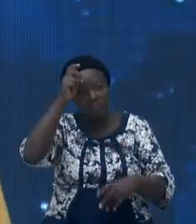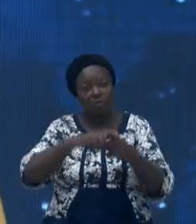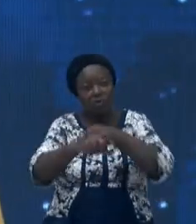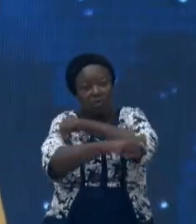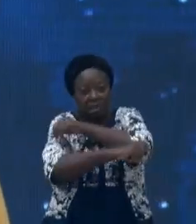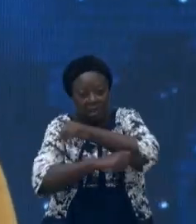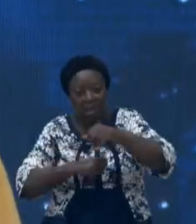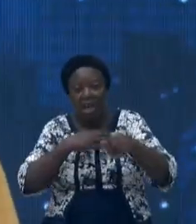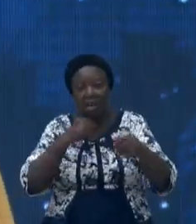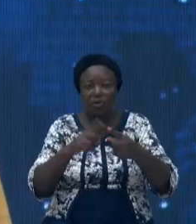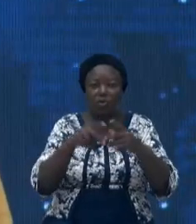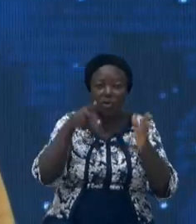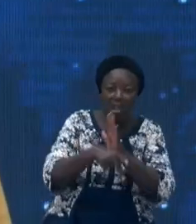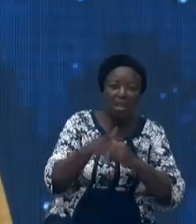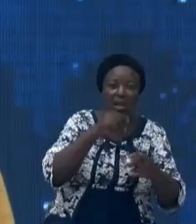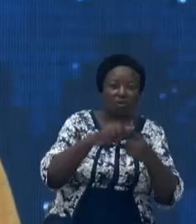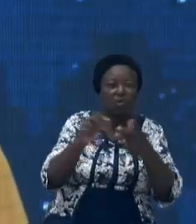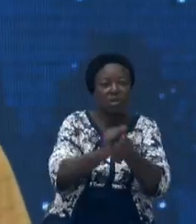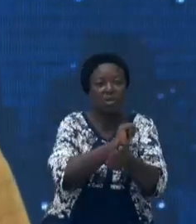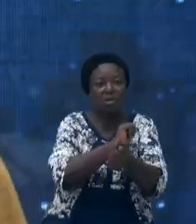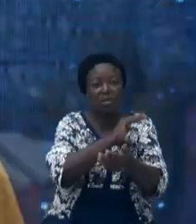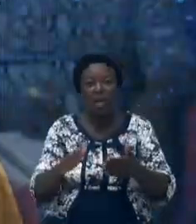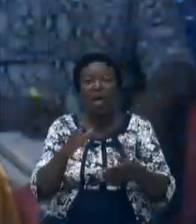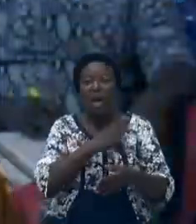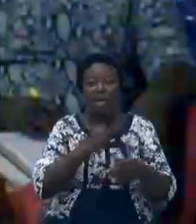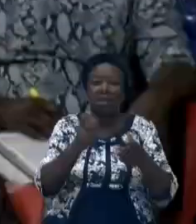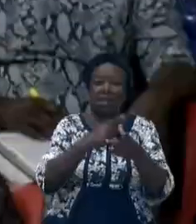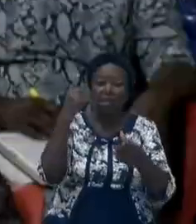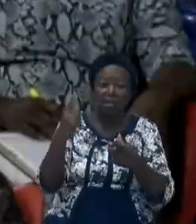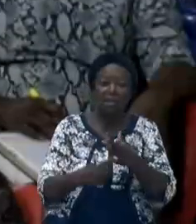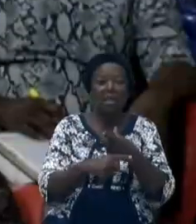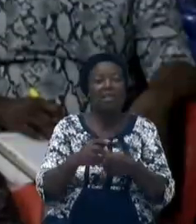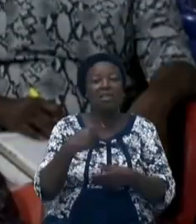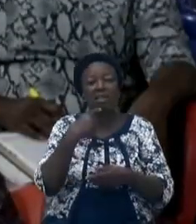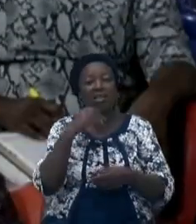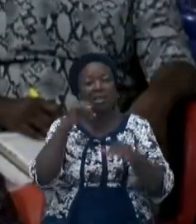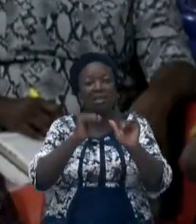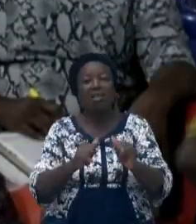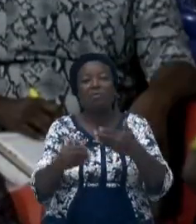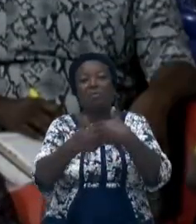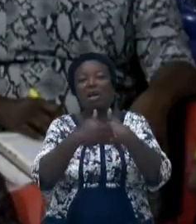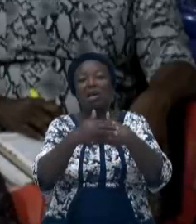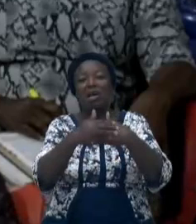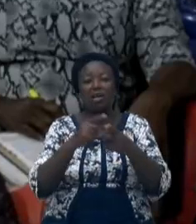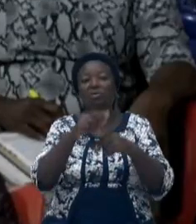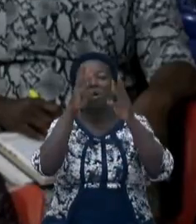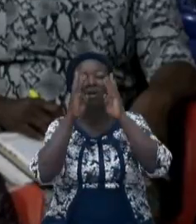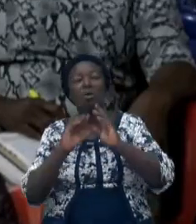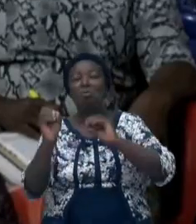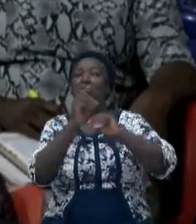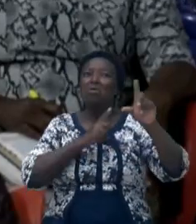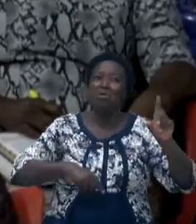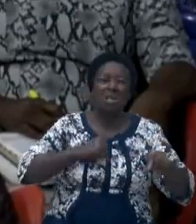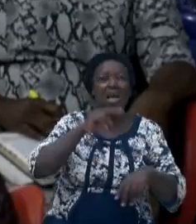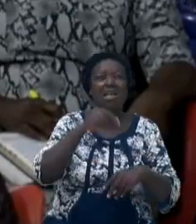ne va pas venir et toi il va permettre à satan de volée de tuer et de détruire et ensuite